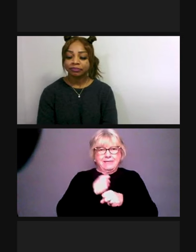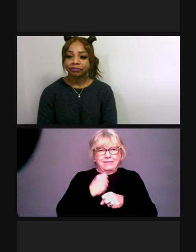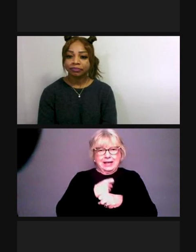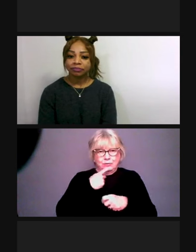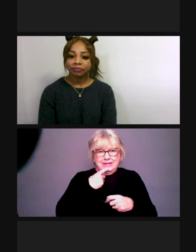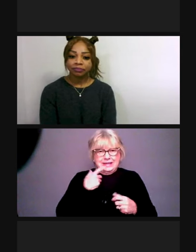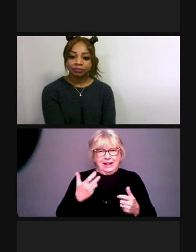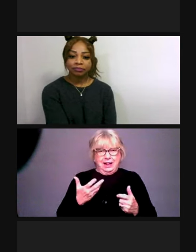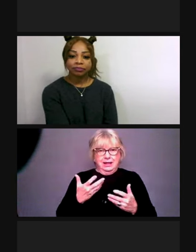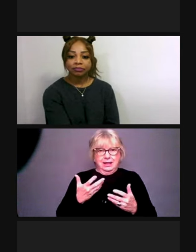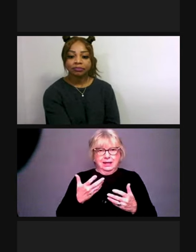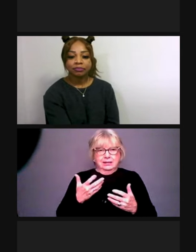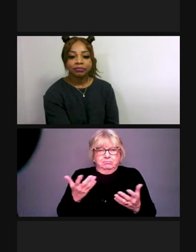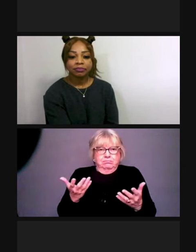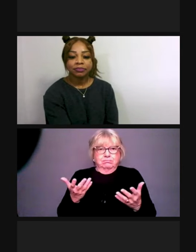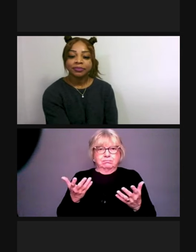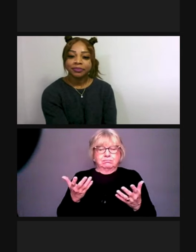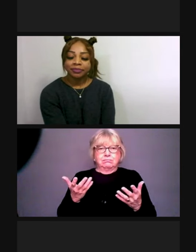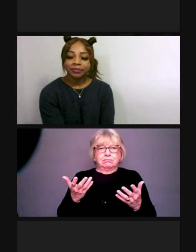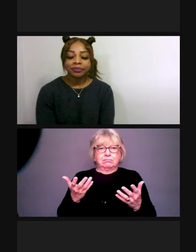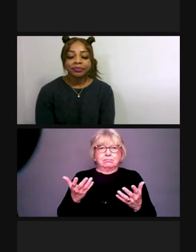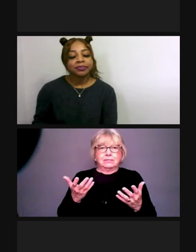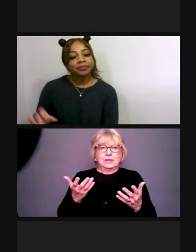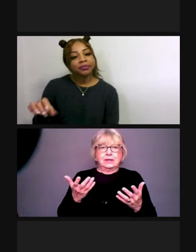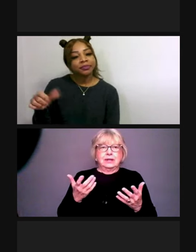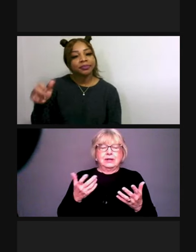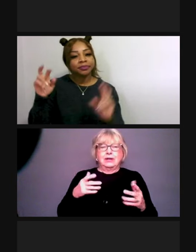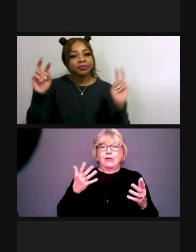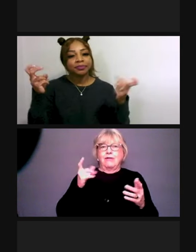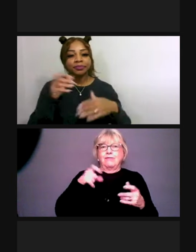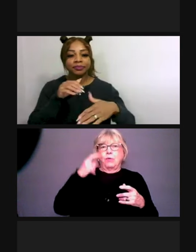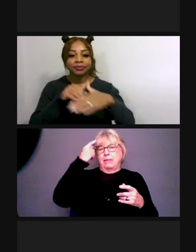qui peut se produire, c'est que l'accessibilité,